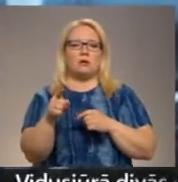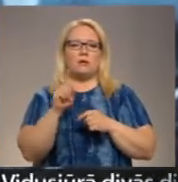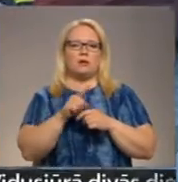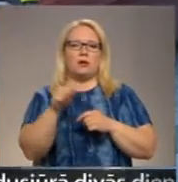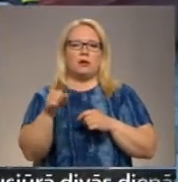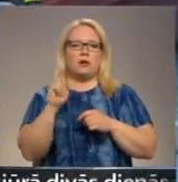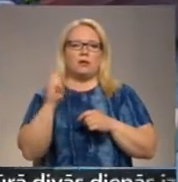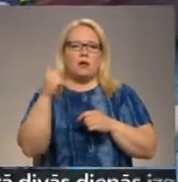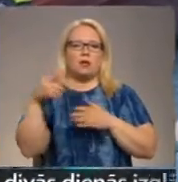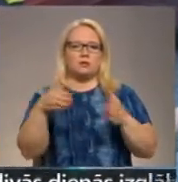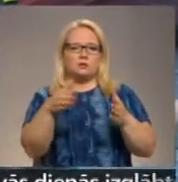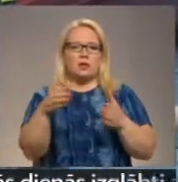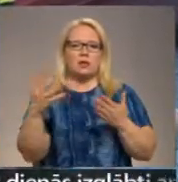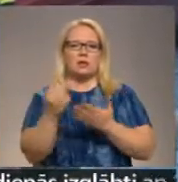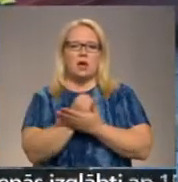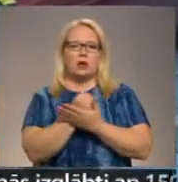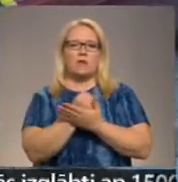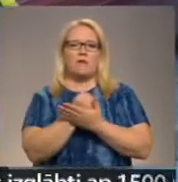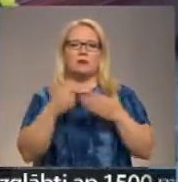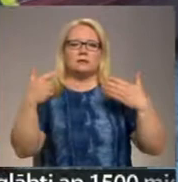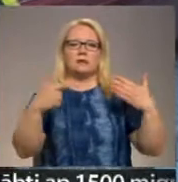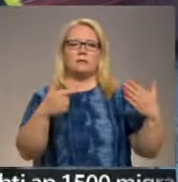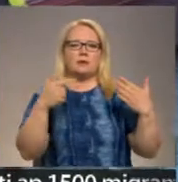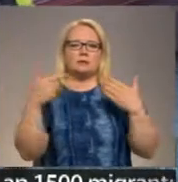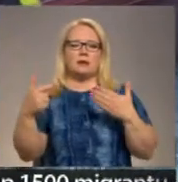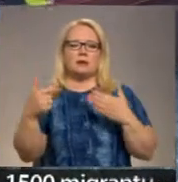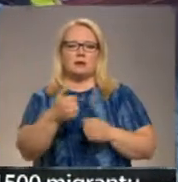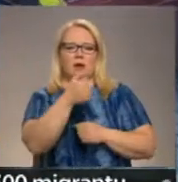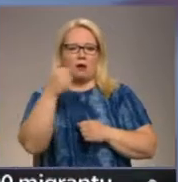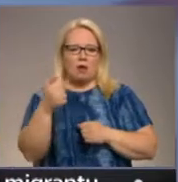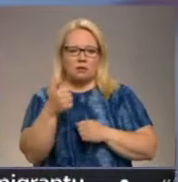dziedi. Jaguars ir 77. Gada,